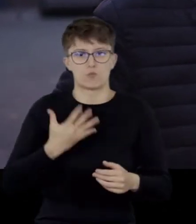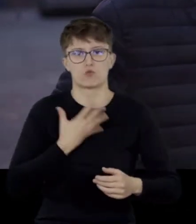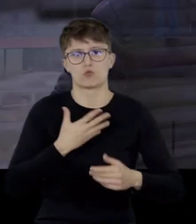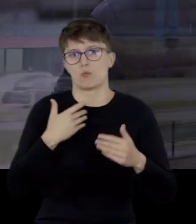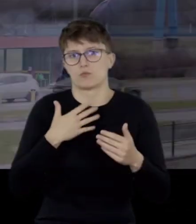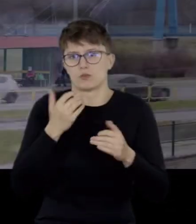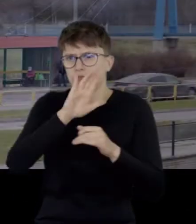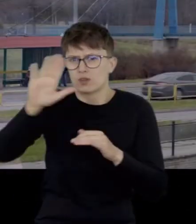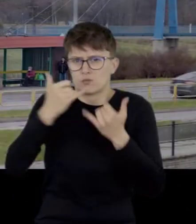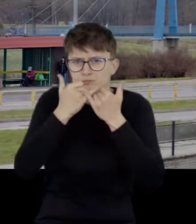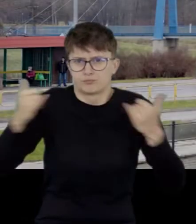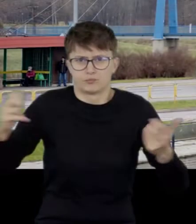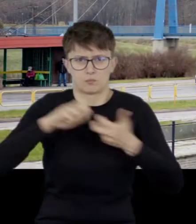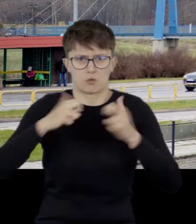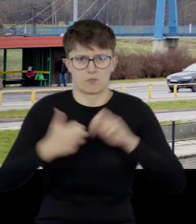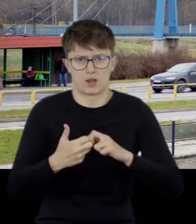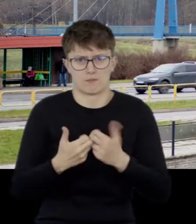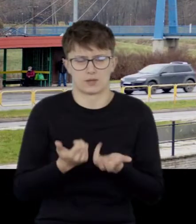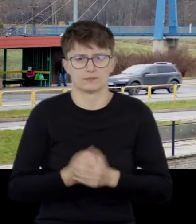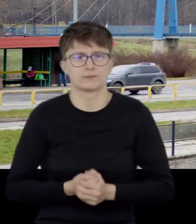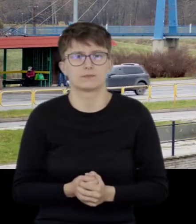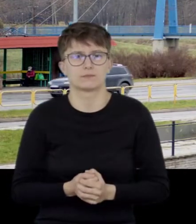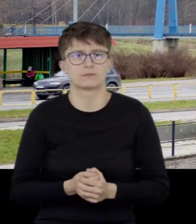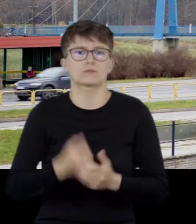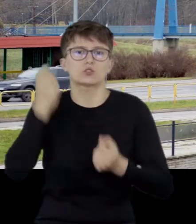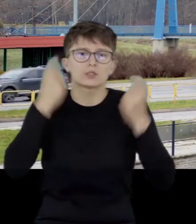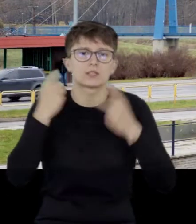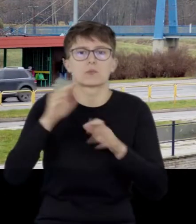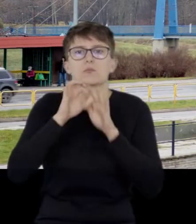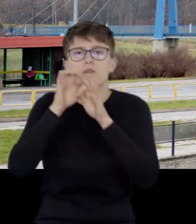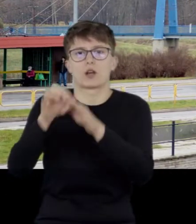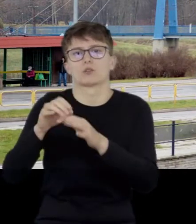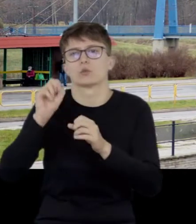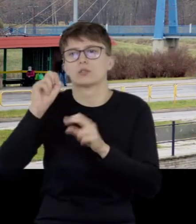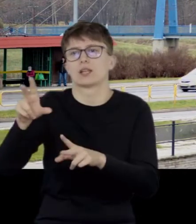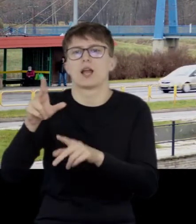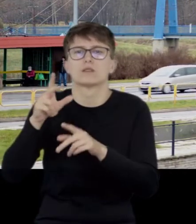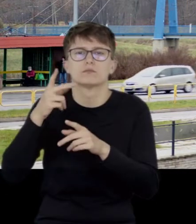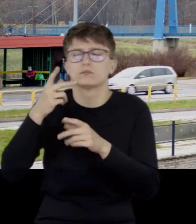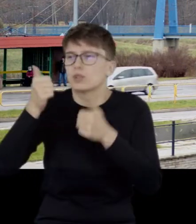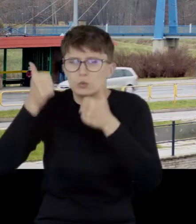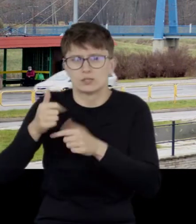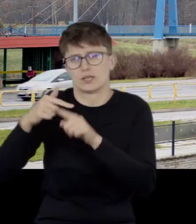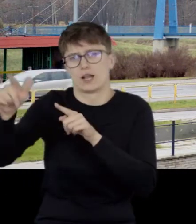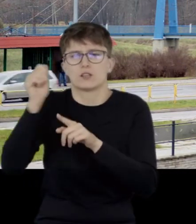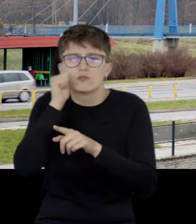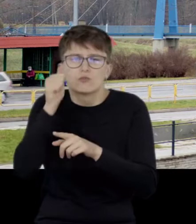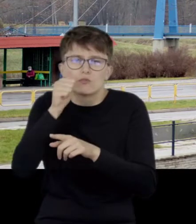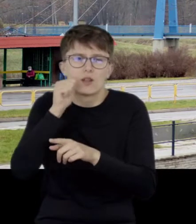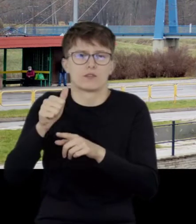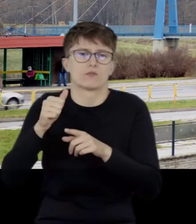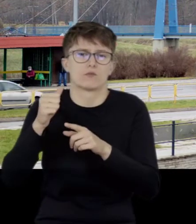że osoby mają bardzo różne problemy i że czasami prowadzą taką